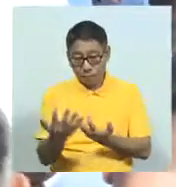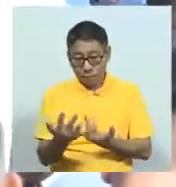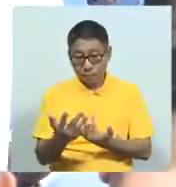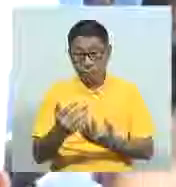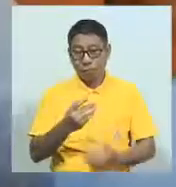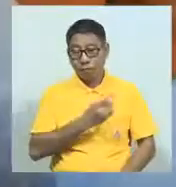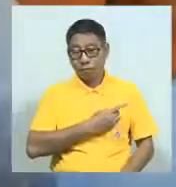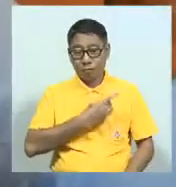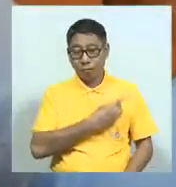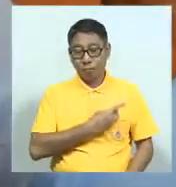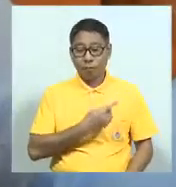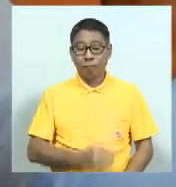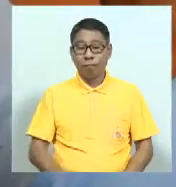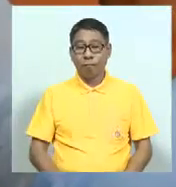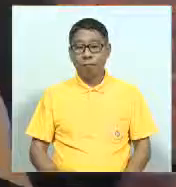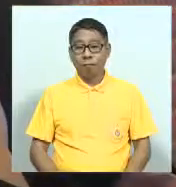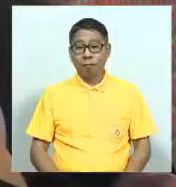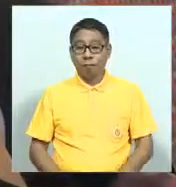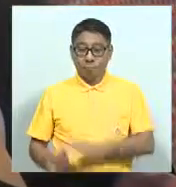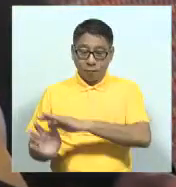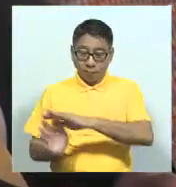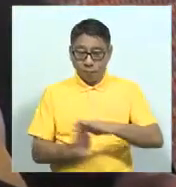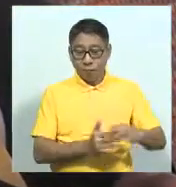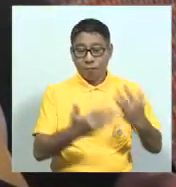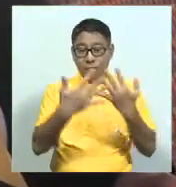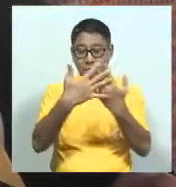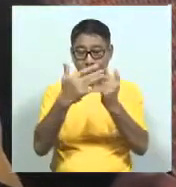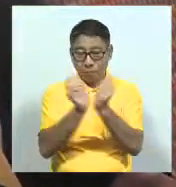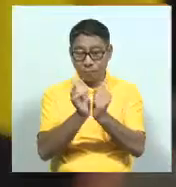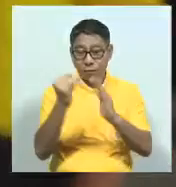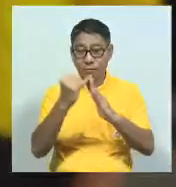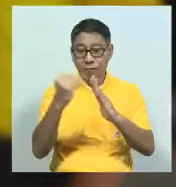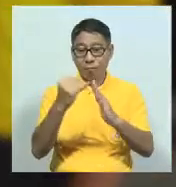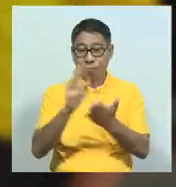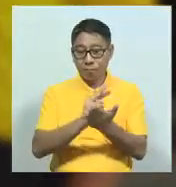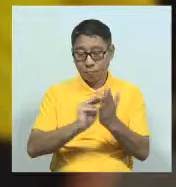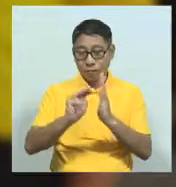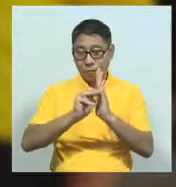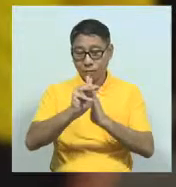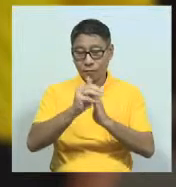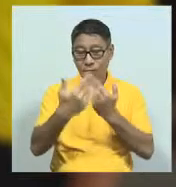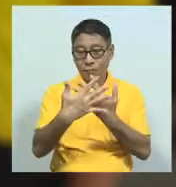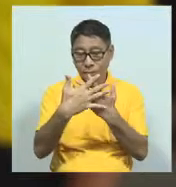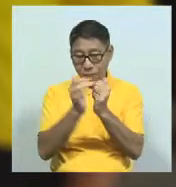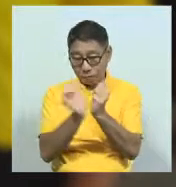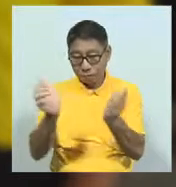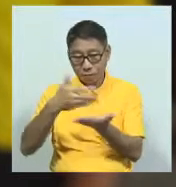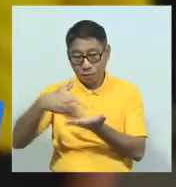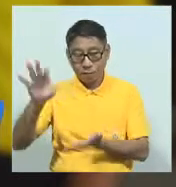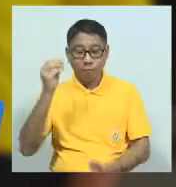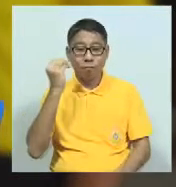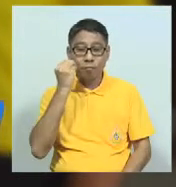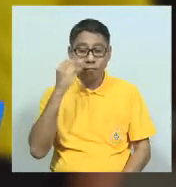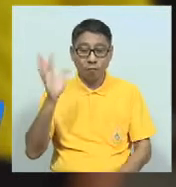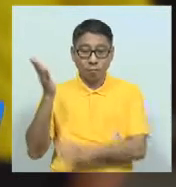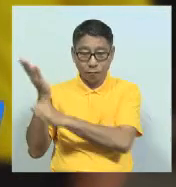ด้วยความปิติยินดีครับ ส่วนที่เรือนจำจังหวัดมหาสารคามจัดพิธีปล่อยตัวผู้ต้องราชทัณฑ์ที่ได้รับพระราช